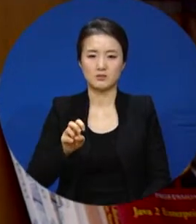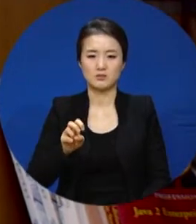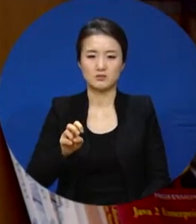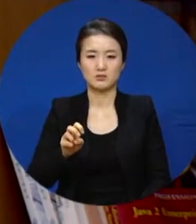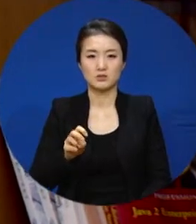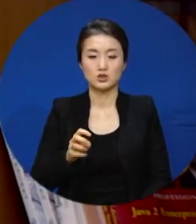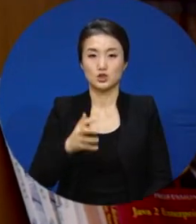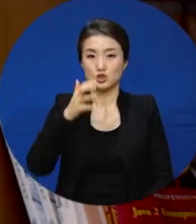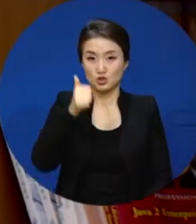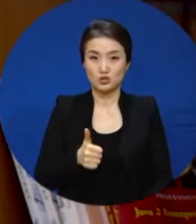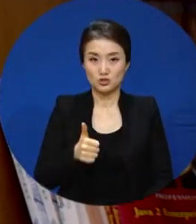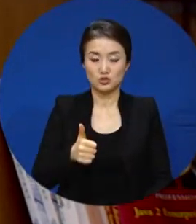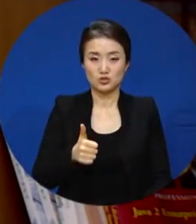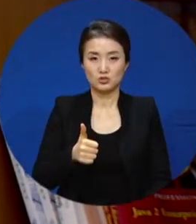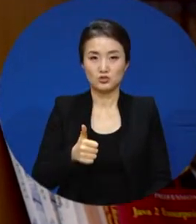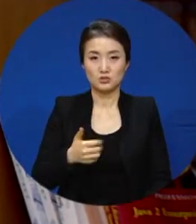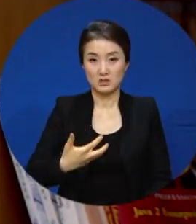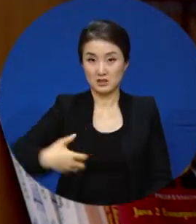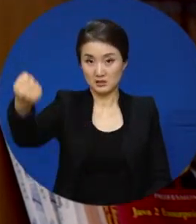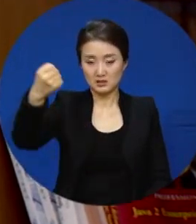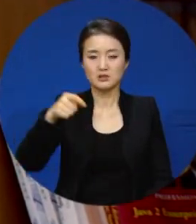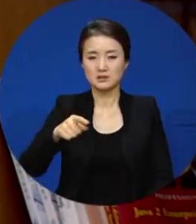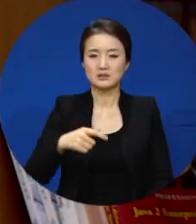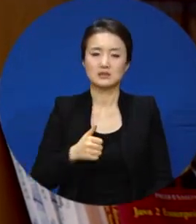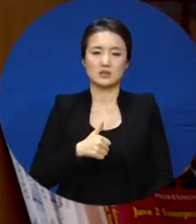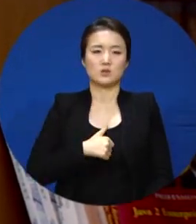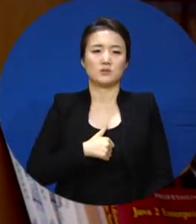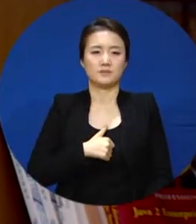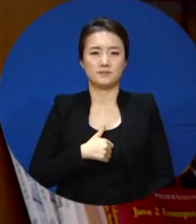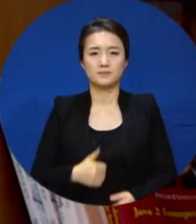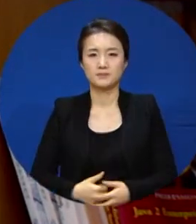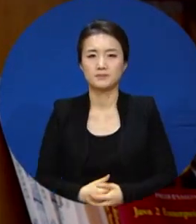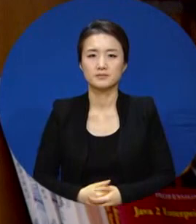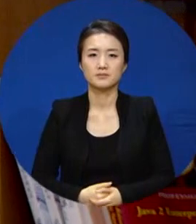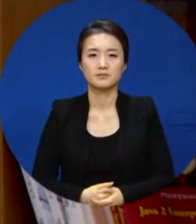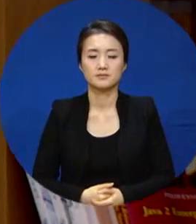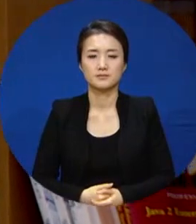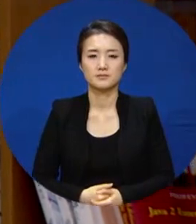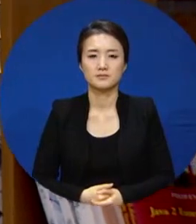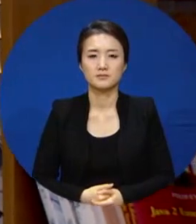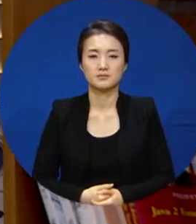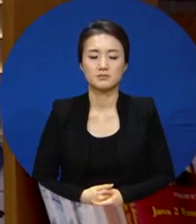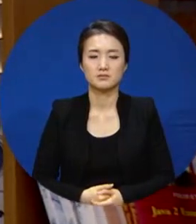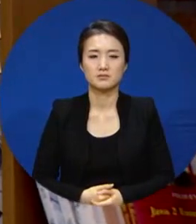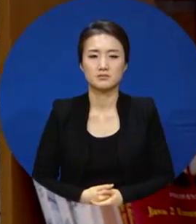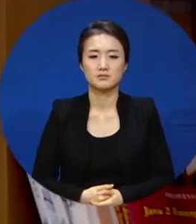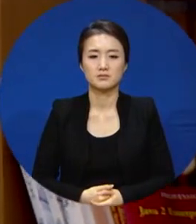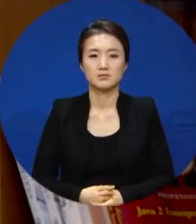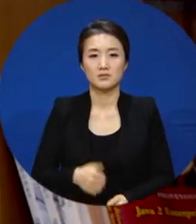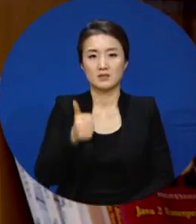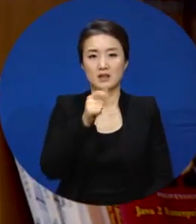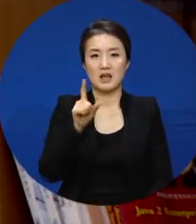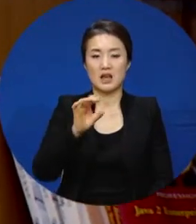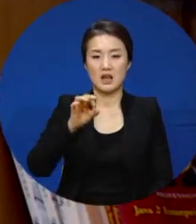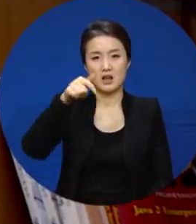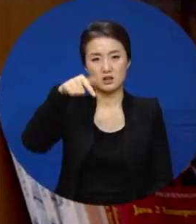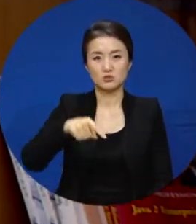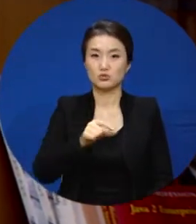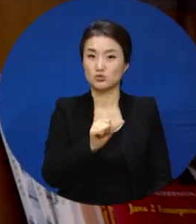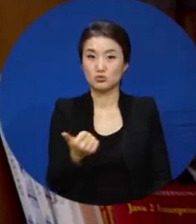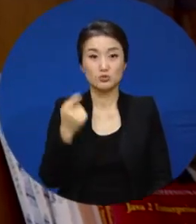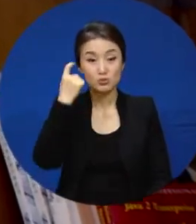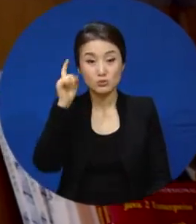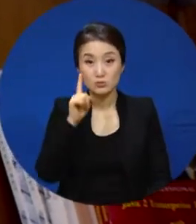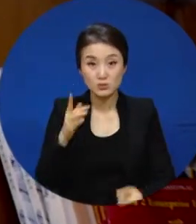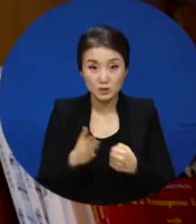들어왔어요 이걸 버리겠다 넌 오셔야 되요 그래서 항우가 죽은 이유는 뭐냐면 질 10 일전